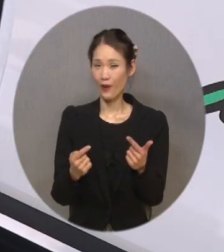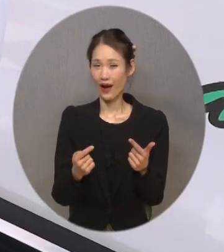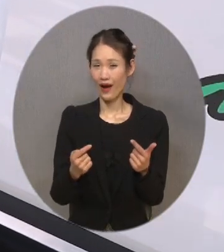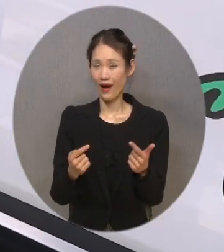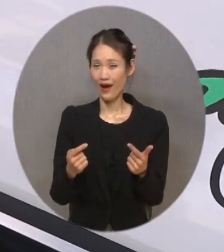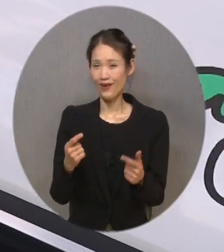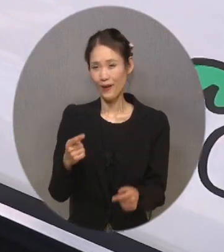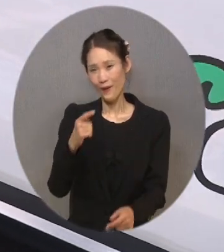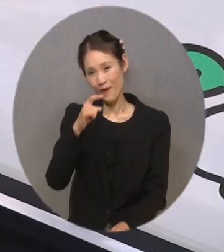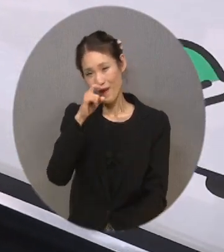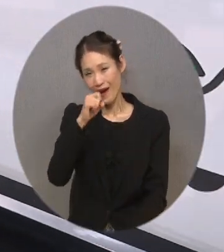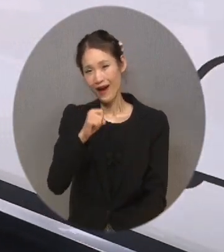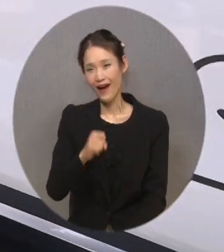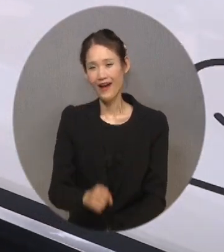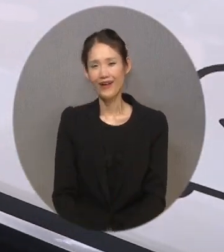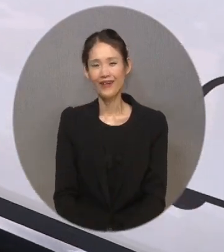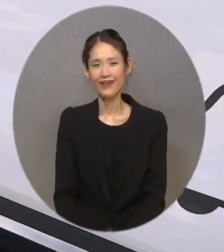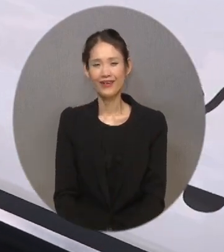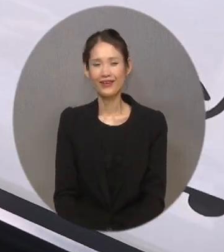지기네.